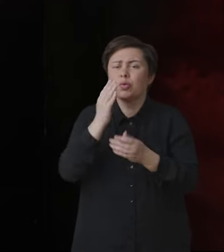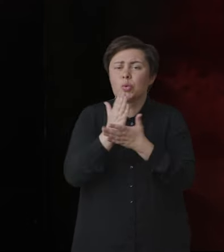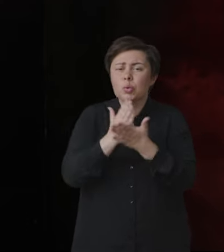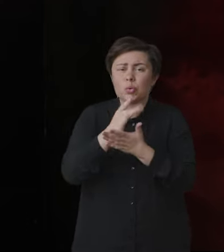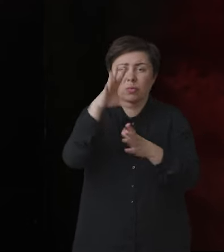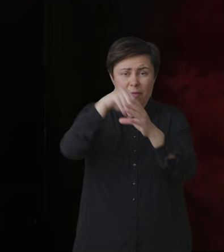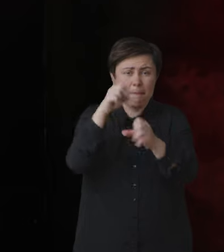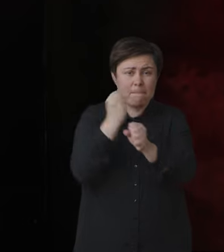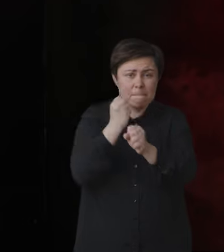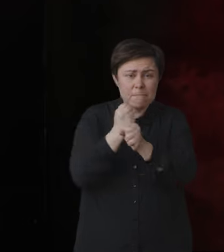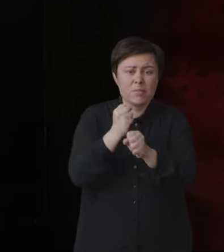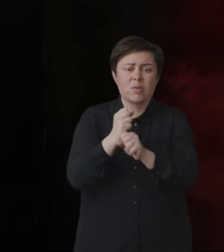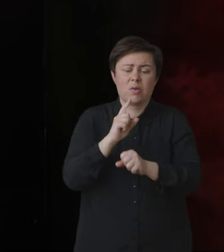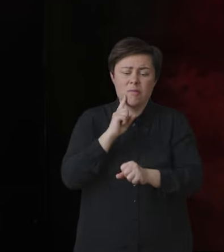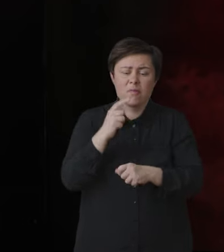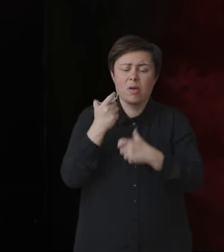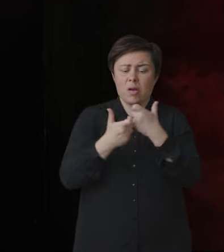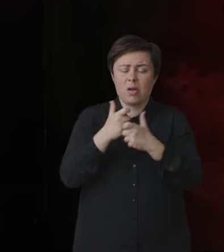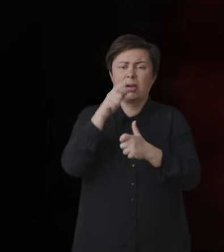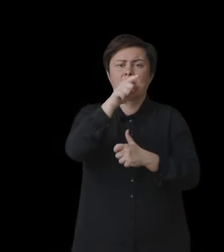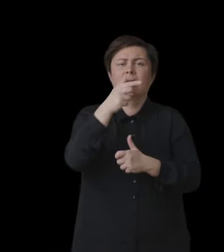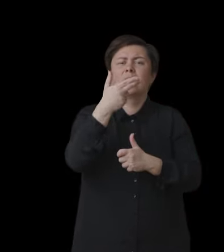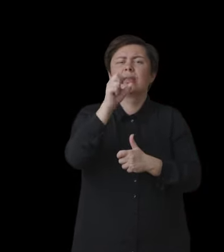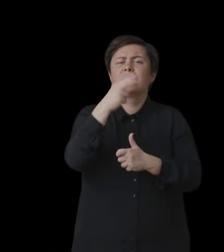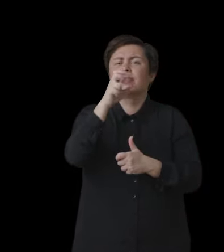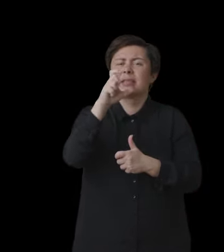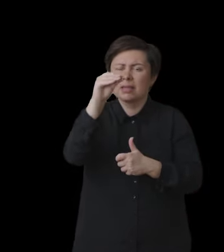które pracowałem, to robiłem właśnie do tych Niwnic, nie?